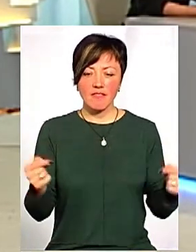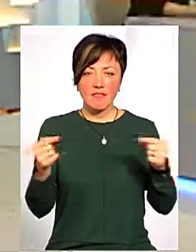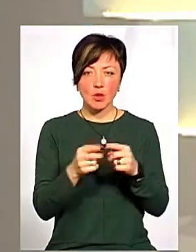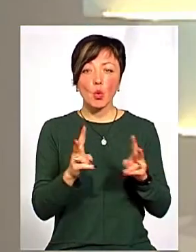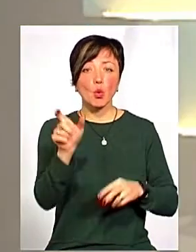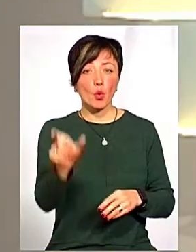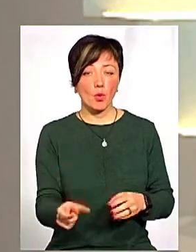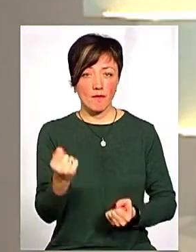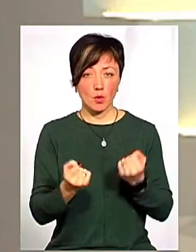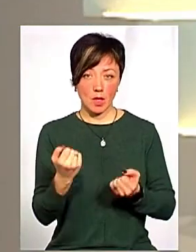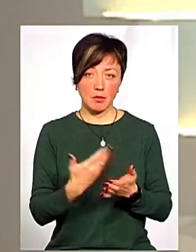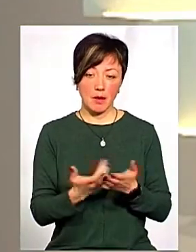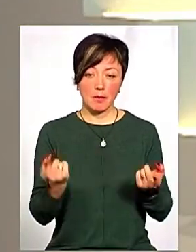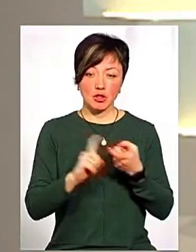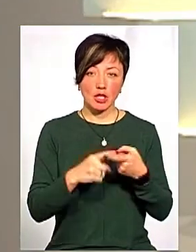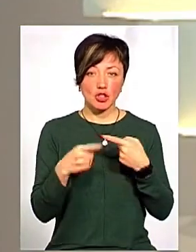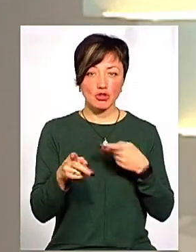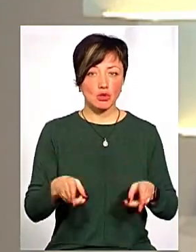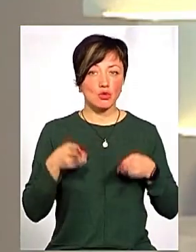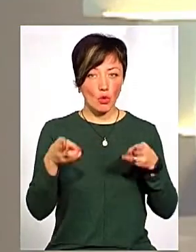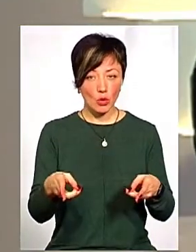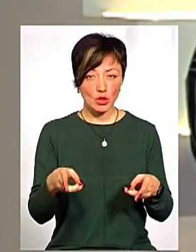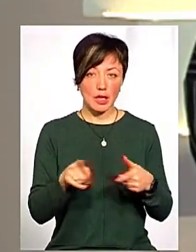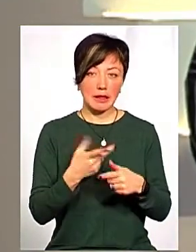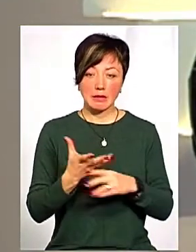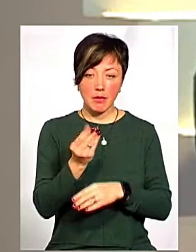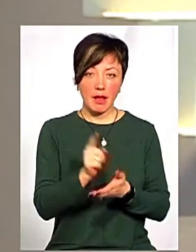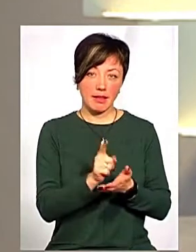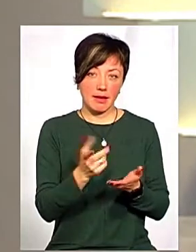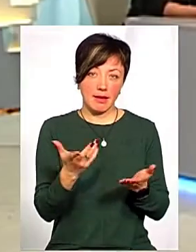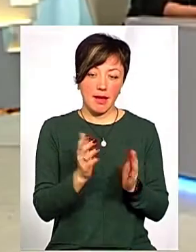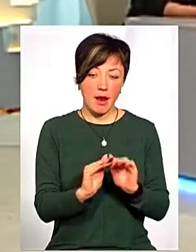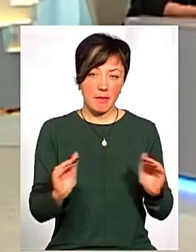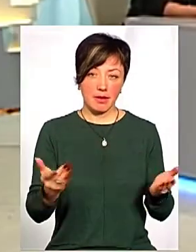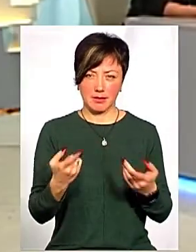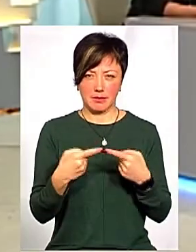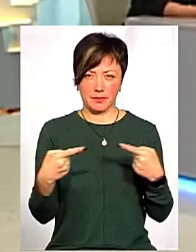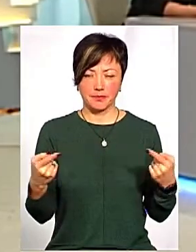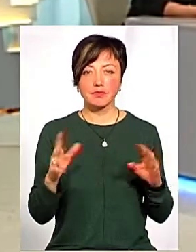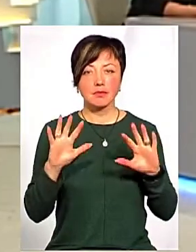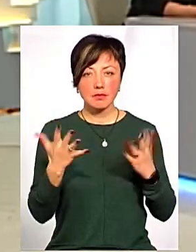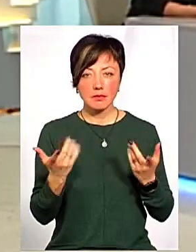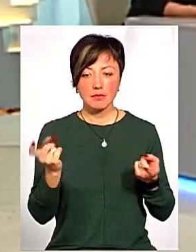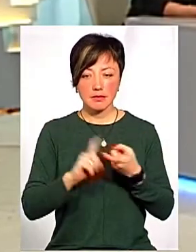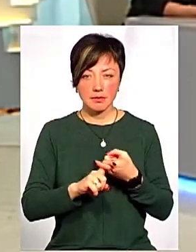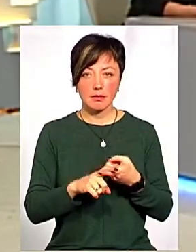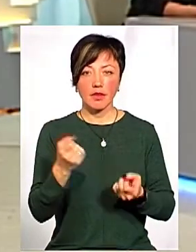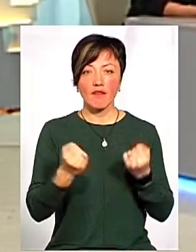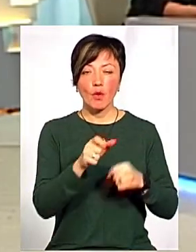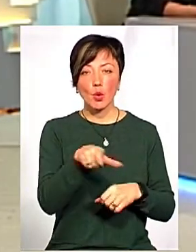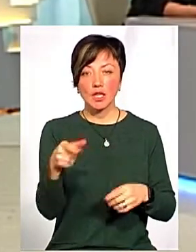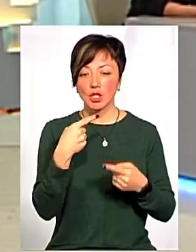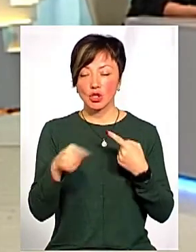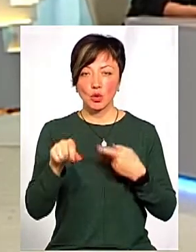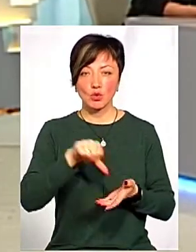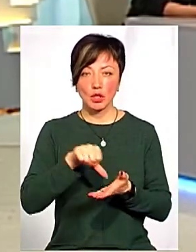ідентифікувати водія, можливо, на причетність його до інших злочинів, чи там до несплати аліментів, чи в такому плані? А дивіться, у разі причетності водіїв або